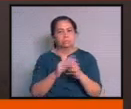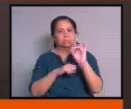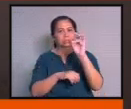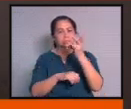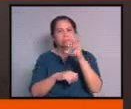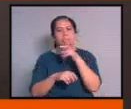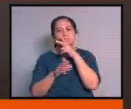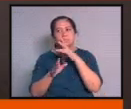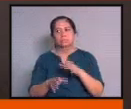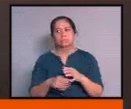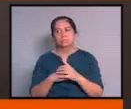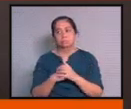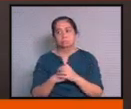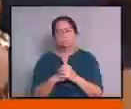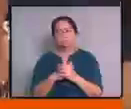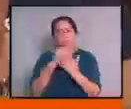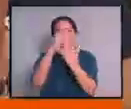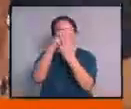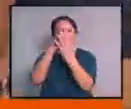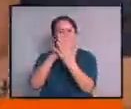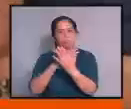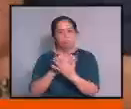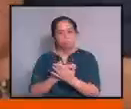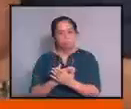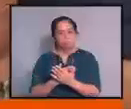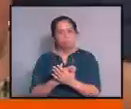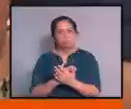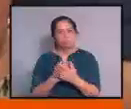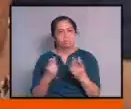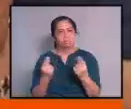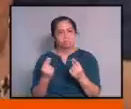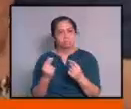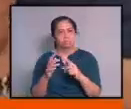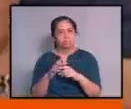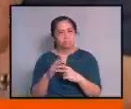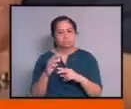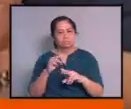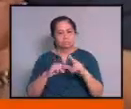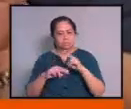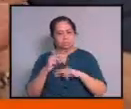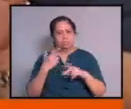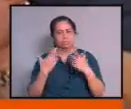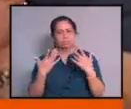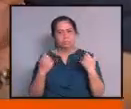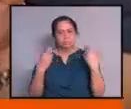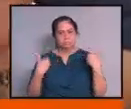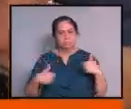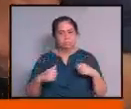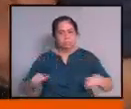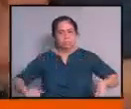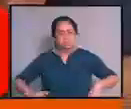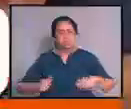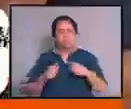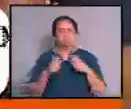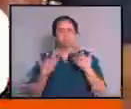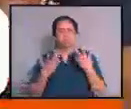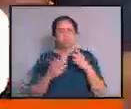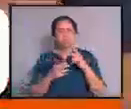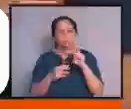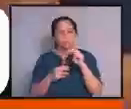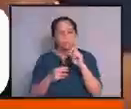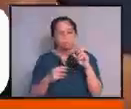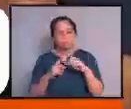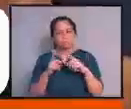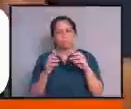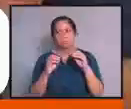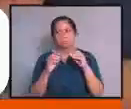pampitong suspek. Basta po ay ginawa sa kanya yung start, his hands but tied behind his name and